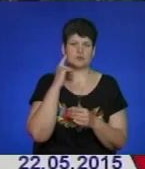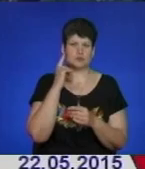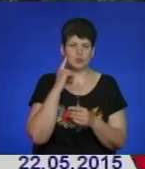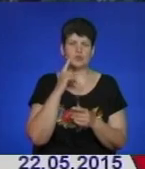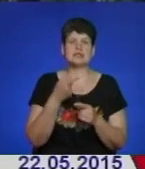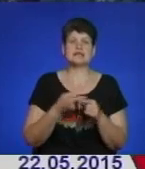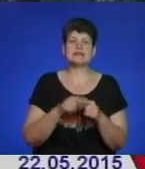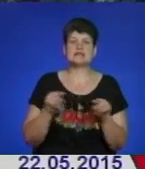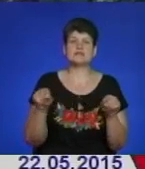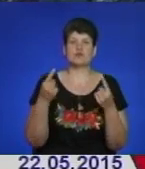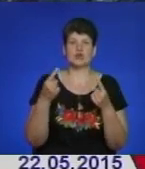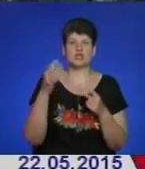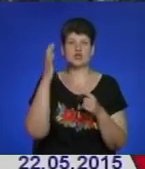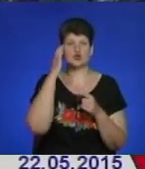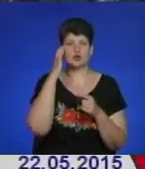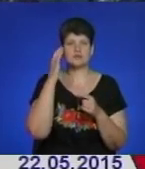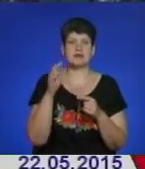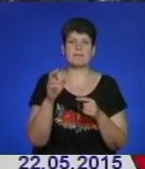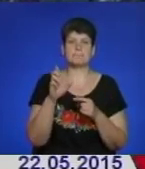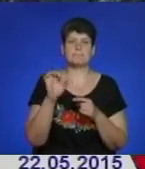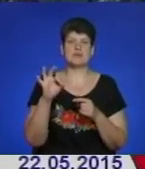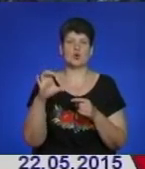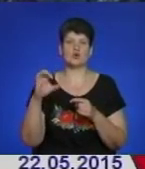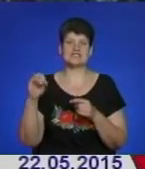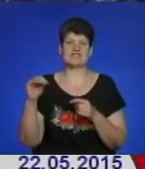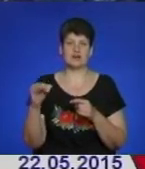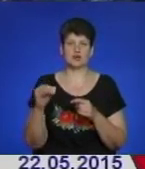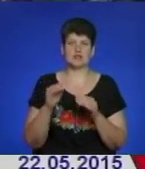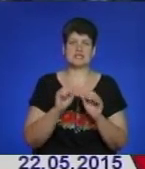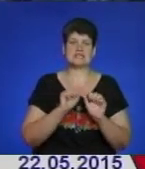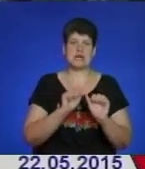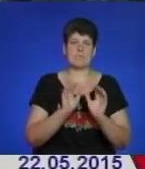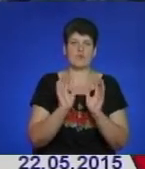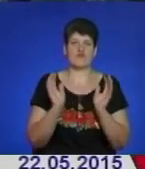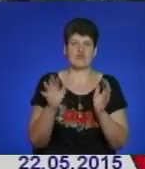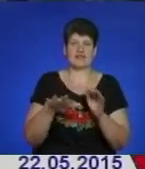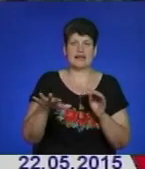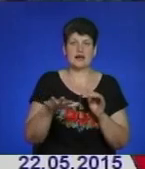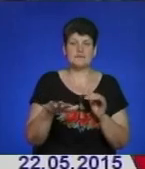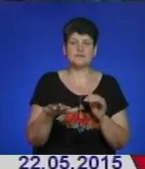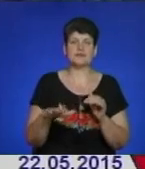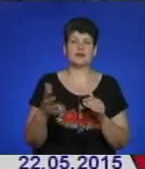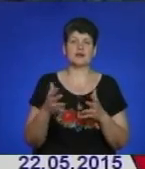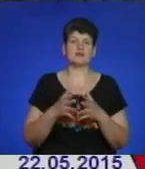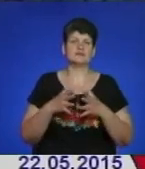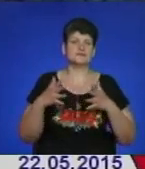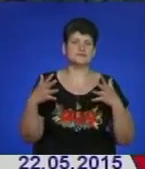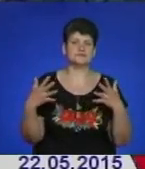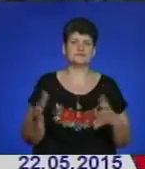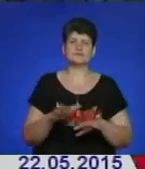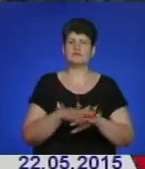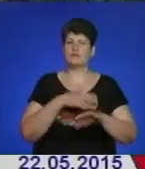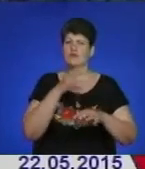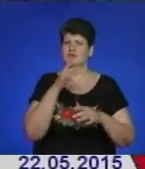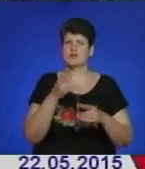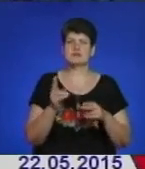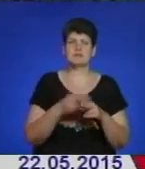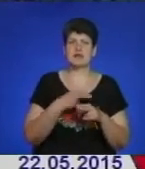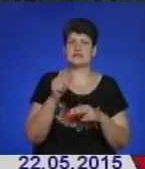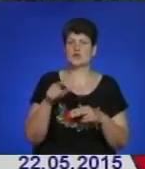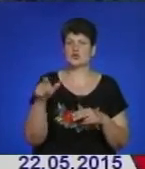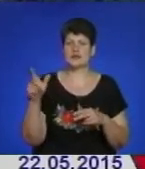створення Чорнобильського біосферного заповідника. Це величезна територія, яка вже тривалий час живе без